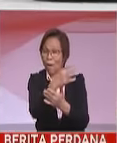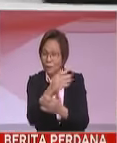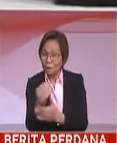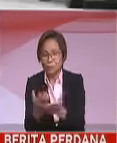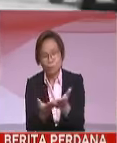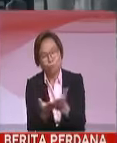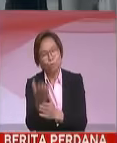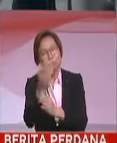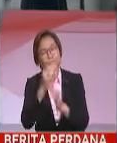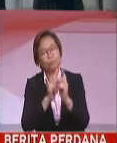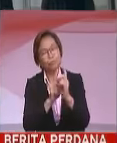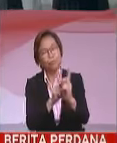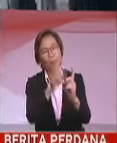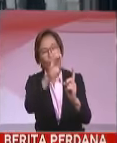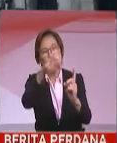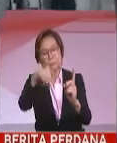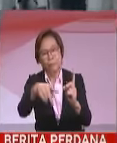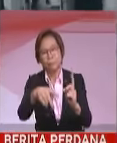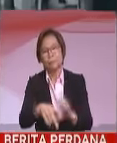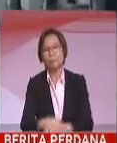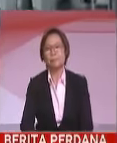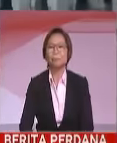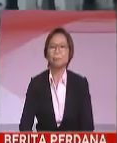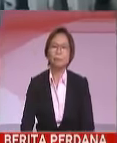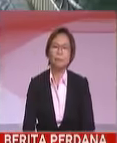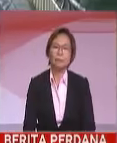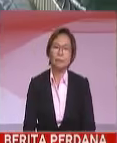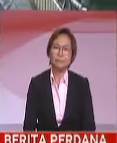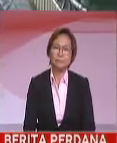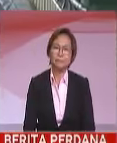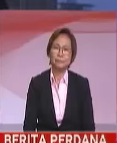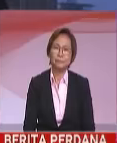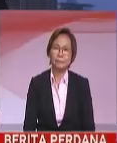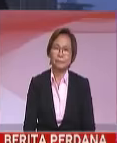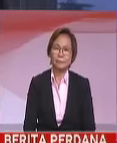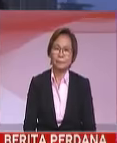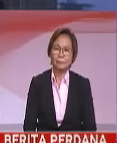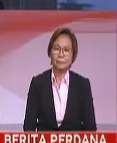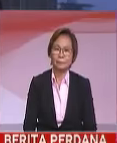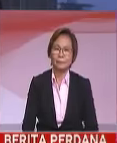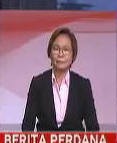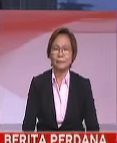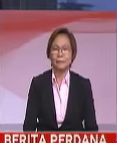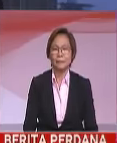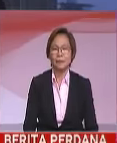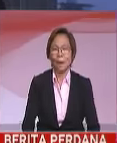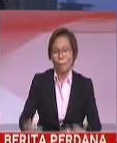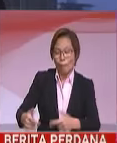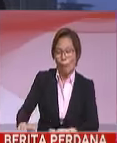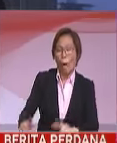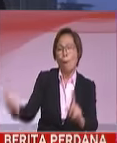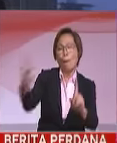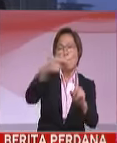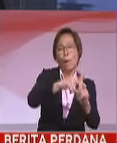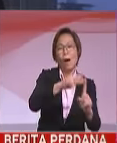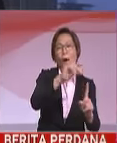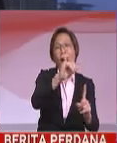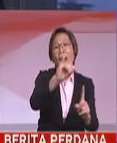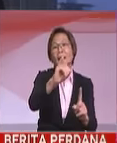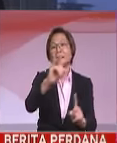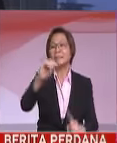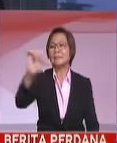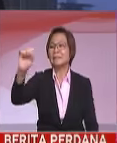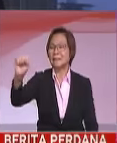samping terus mematuhi SOP ditetapkan. Kebenaran permohonan Ais Sinar